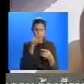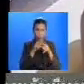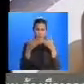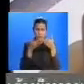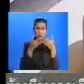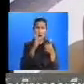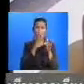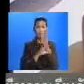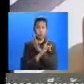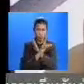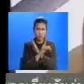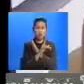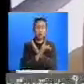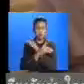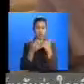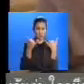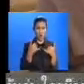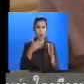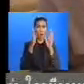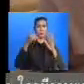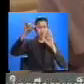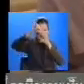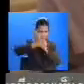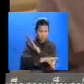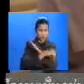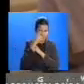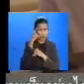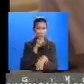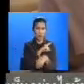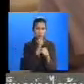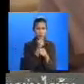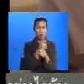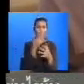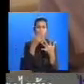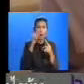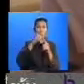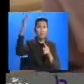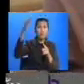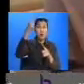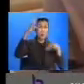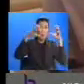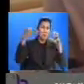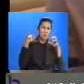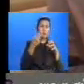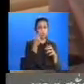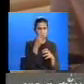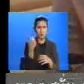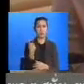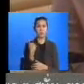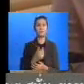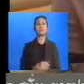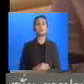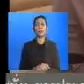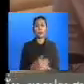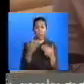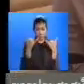เรือสัตหีบทั้งนี้นักดำน้ำจะปฏิบัติการได้ถูกขึ้นอยู่กับสภาพอากาศที่เปิดด้วยหรือไม่